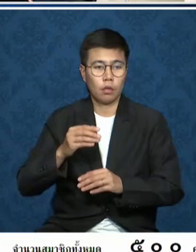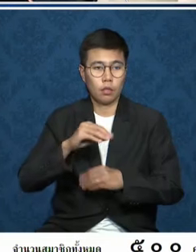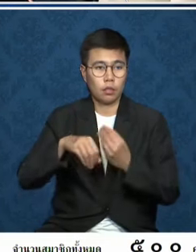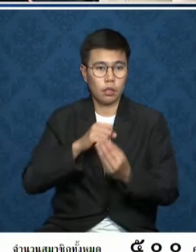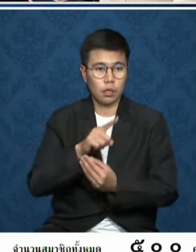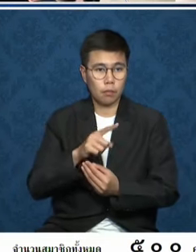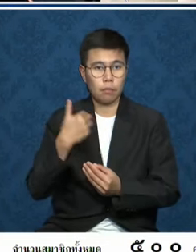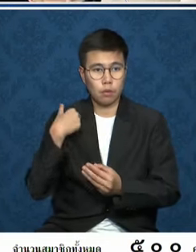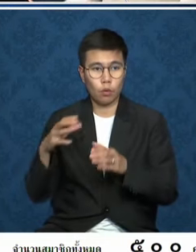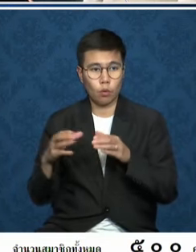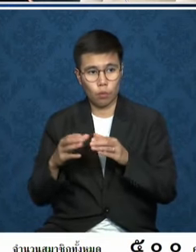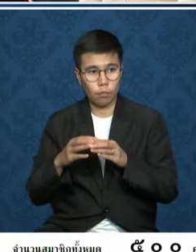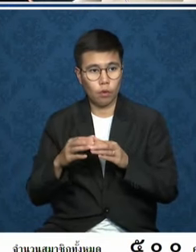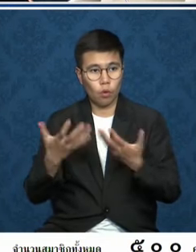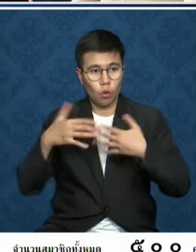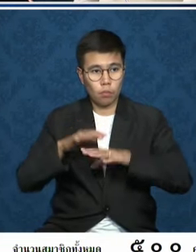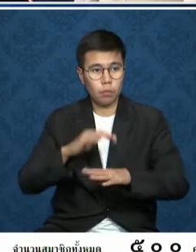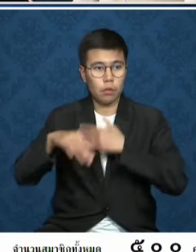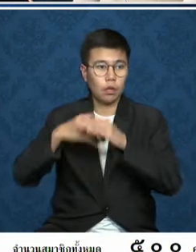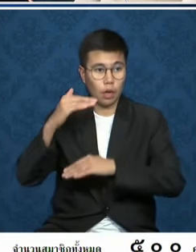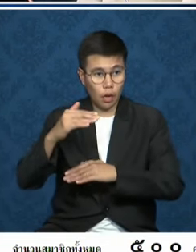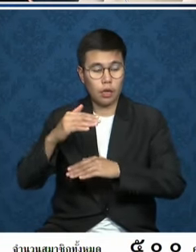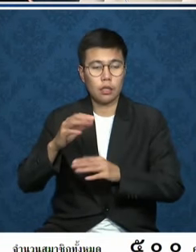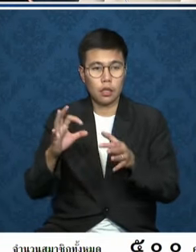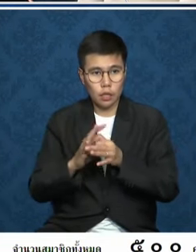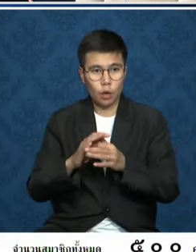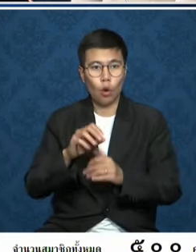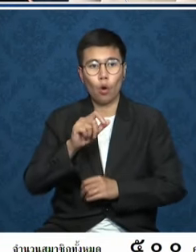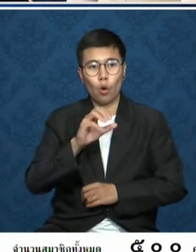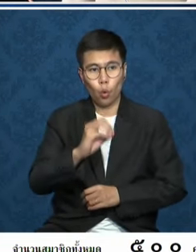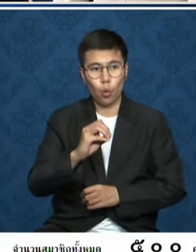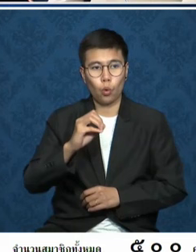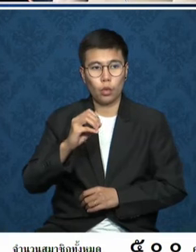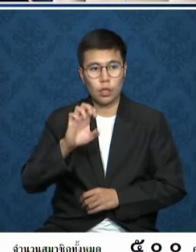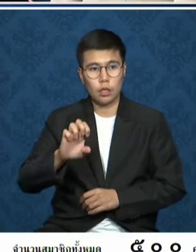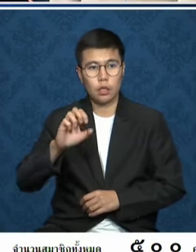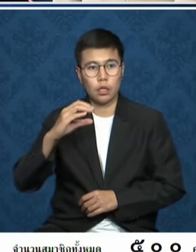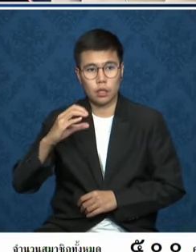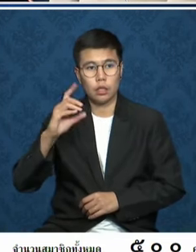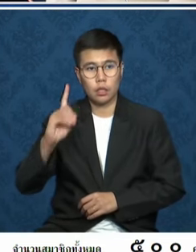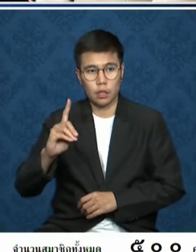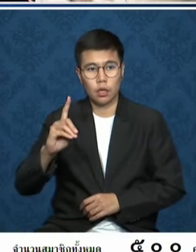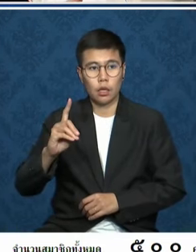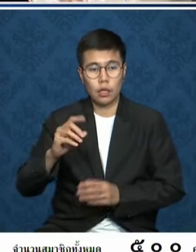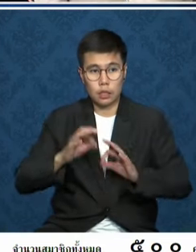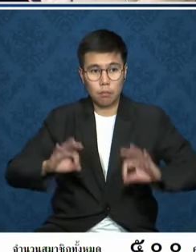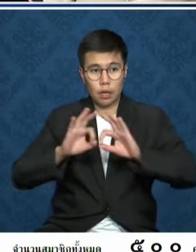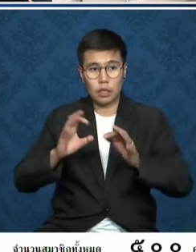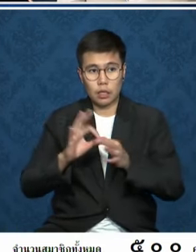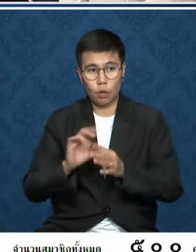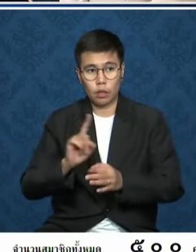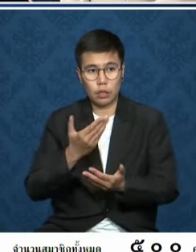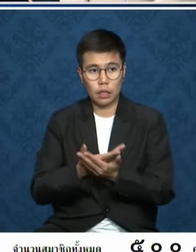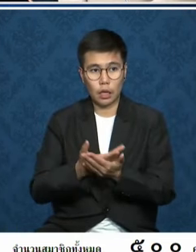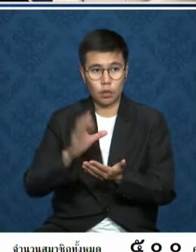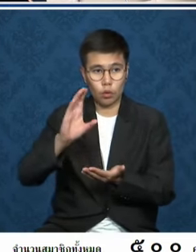เขาจะมีกลุมองคกความรวมืและพัฒนาด้านเศรษฐกิจ OECDเขาก็ให้คามสำคัญในการจัดส